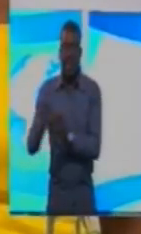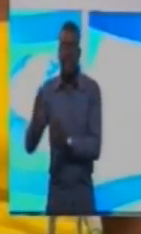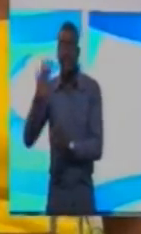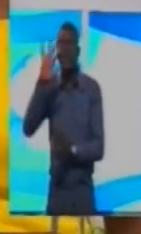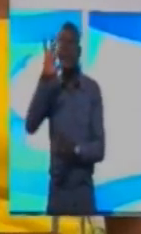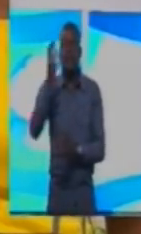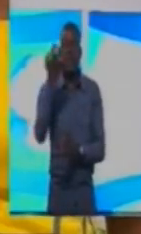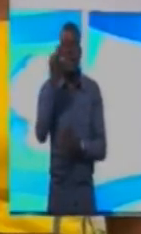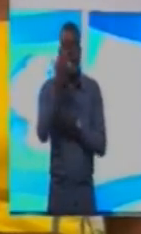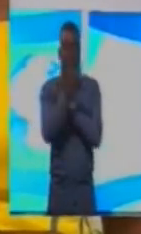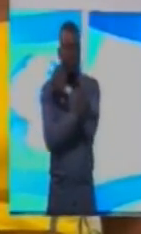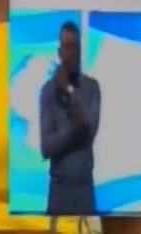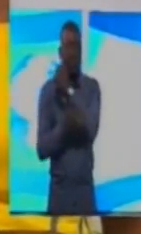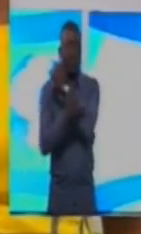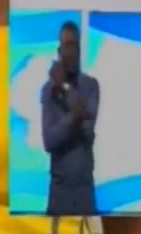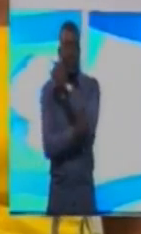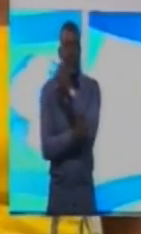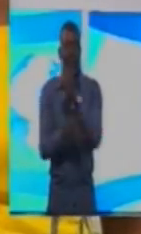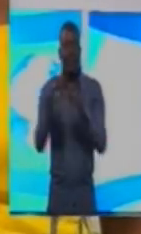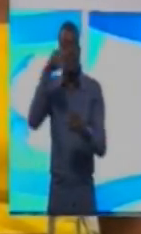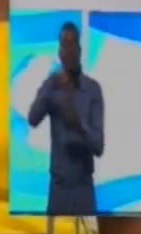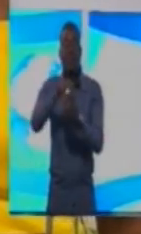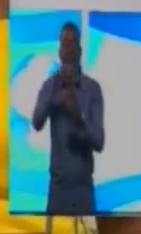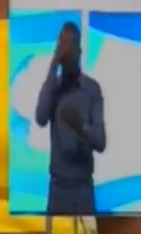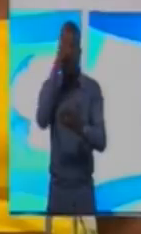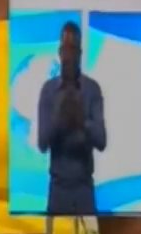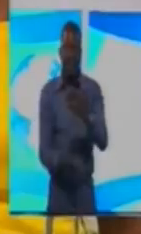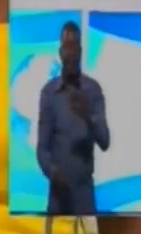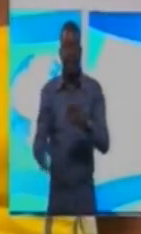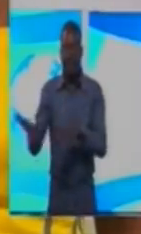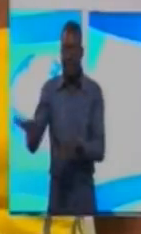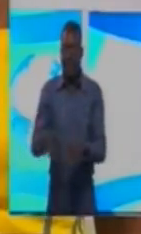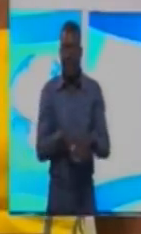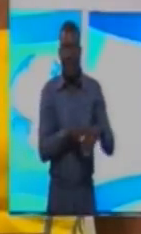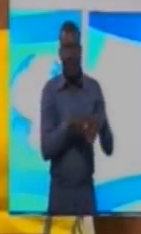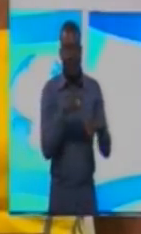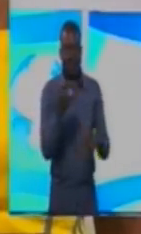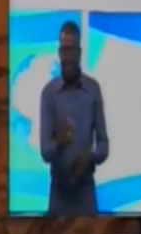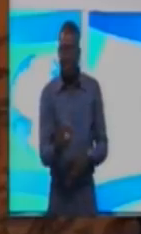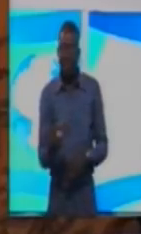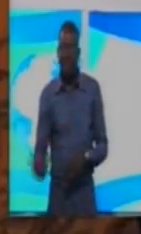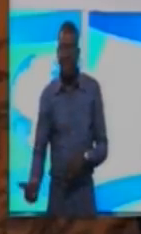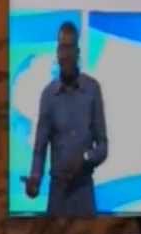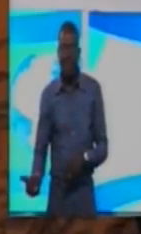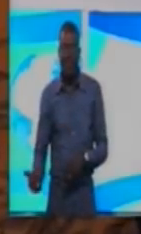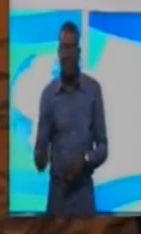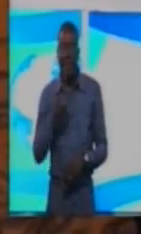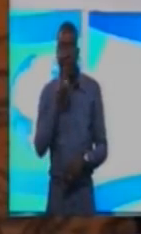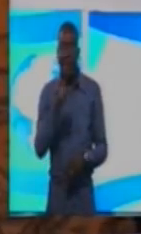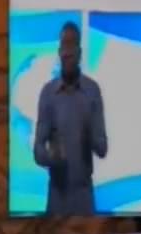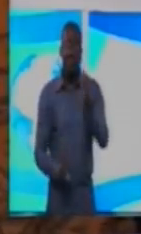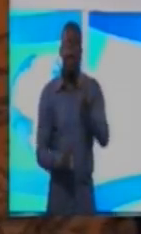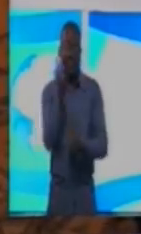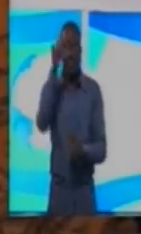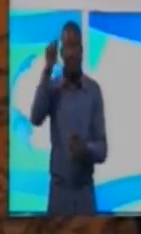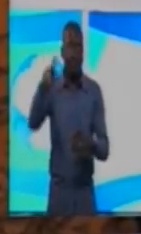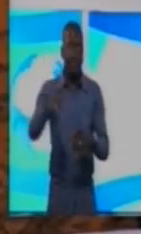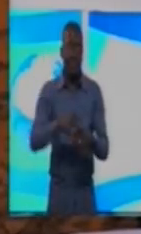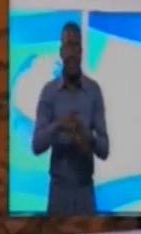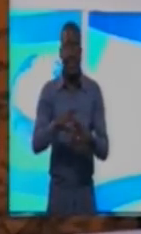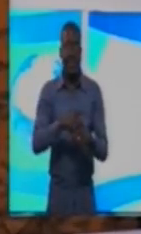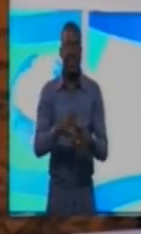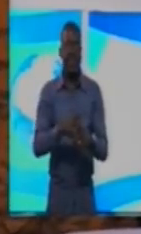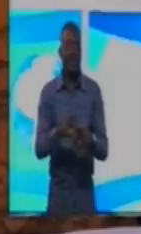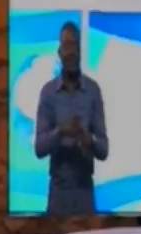cinquième pays dans lequel le mariage précoce des enfants est le plus pratiqué.